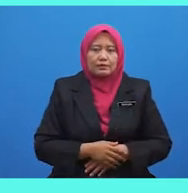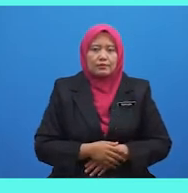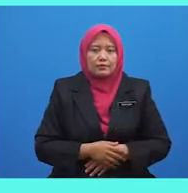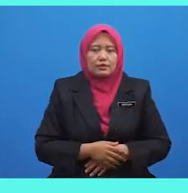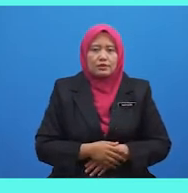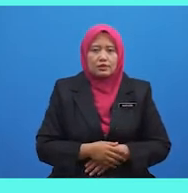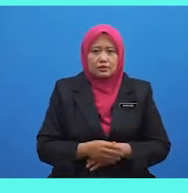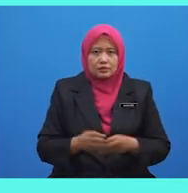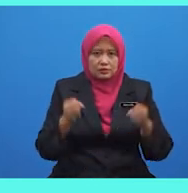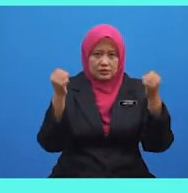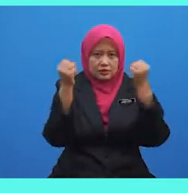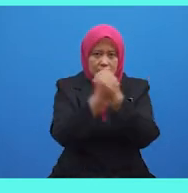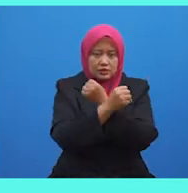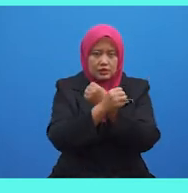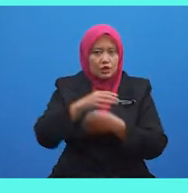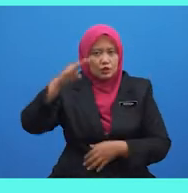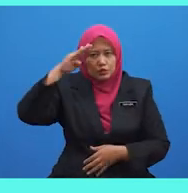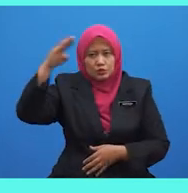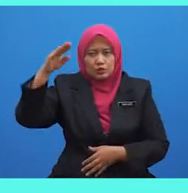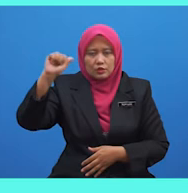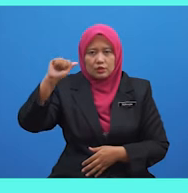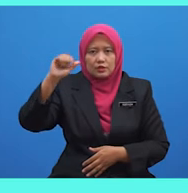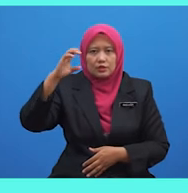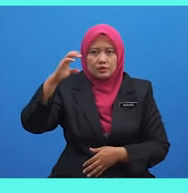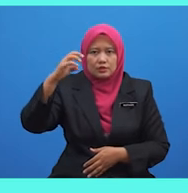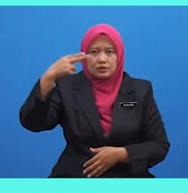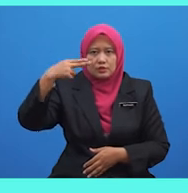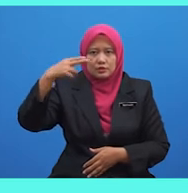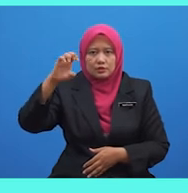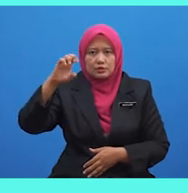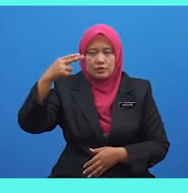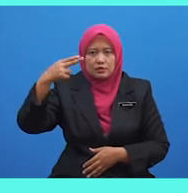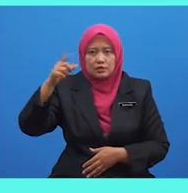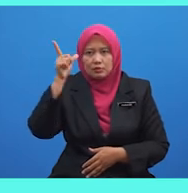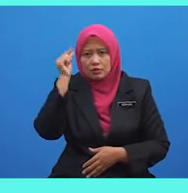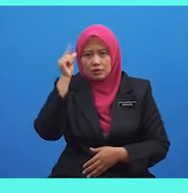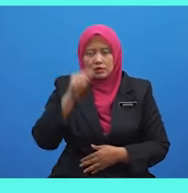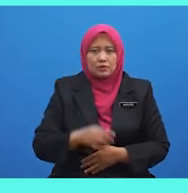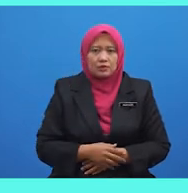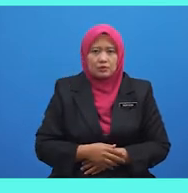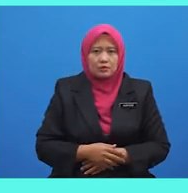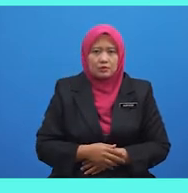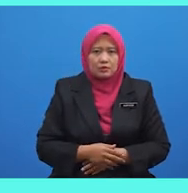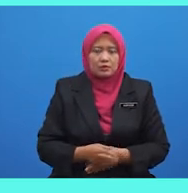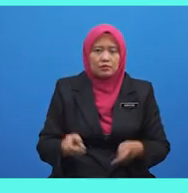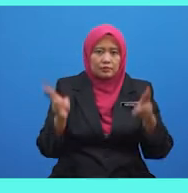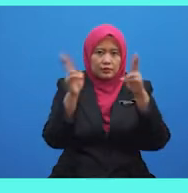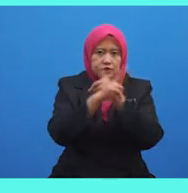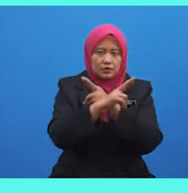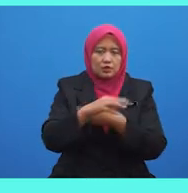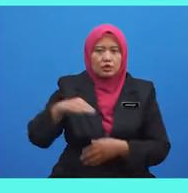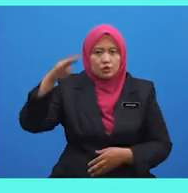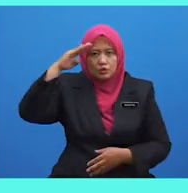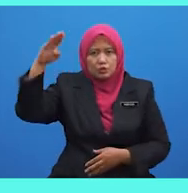persaingan Johor Aceh Portugis. Yang kedua, ialah perang Johor Jambi. Seterusnya,